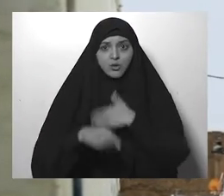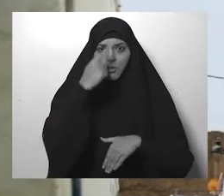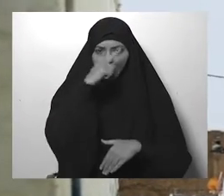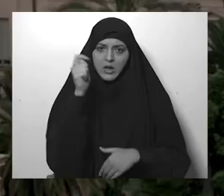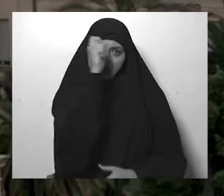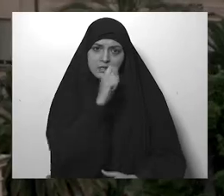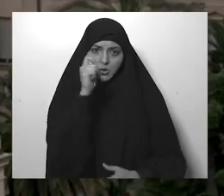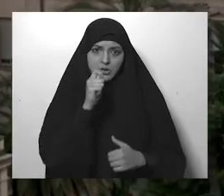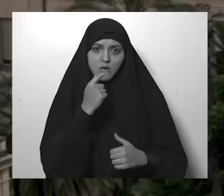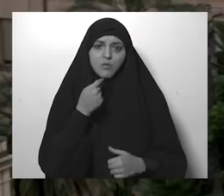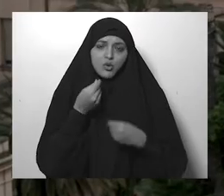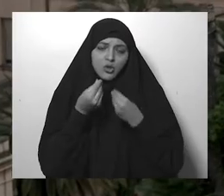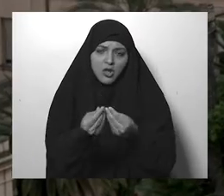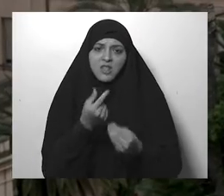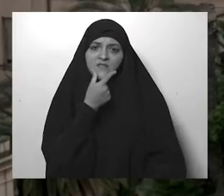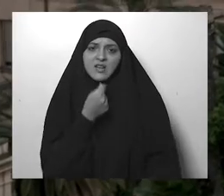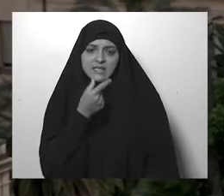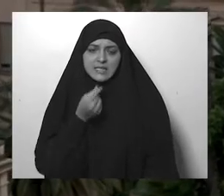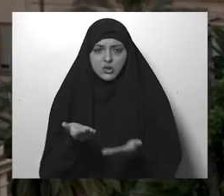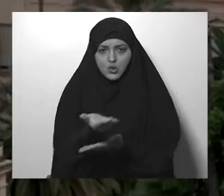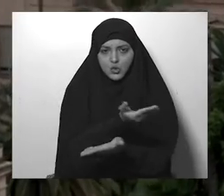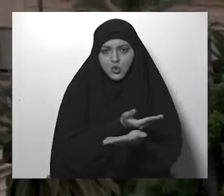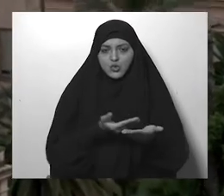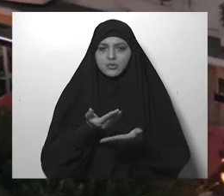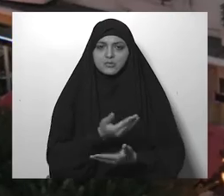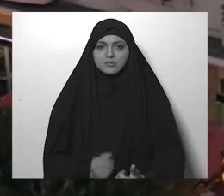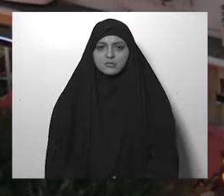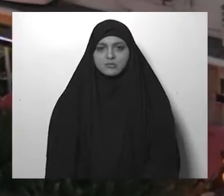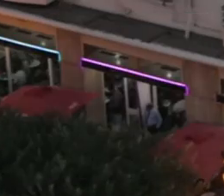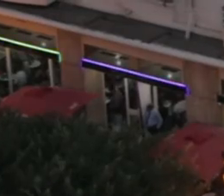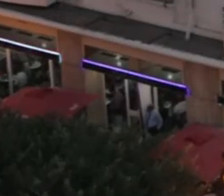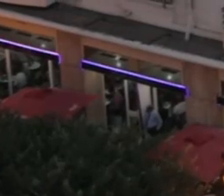faire connaître et pour faciliter les échanges entre l